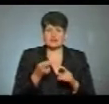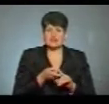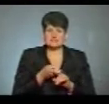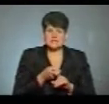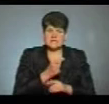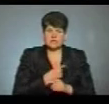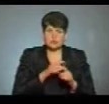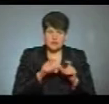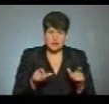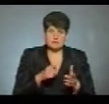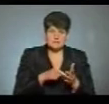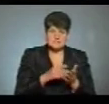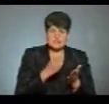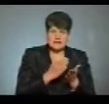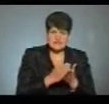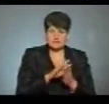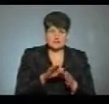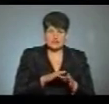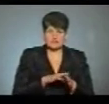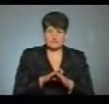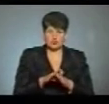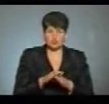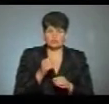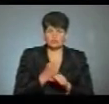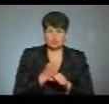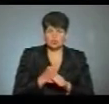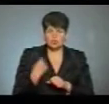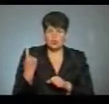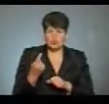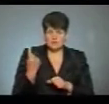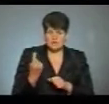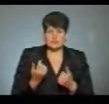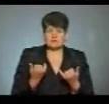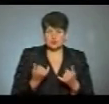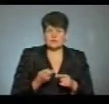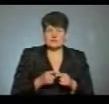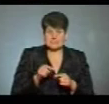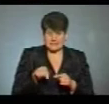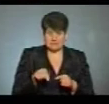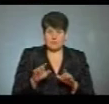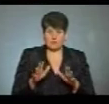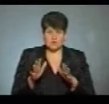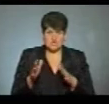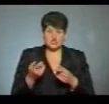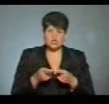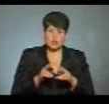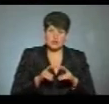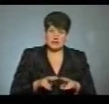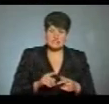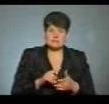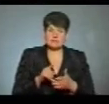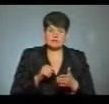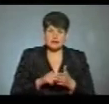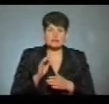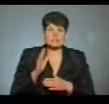Знаю, що міська є, але вона не виконує функцію обласної. І у зв'язку з теперішніми подіями, чи розглядається таке питання на